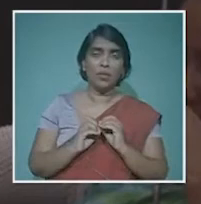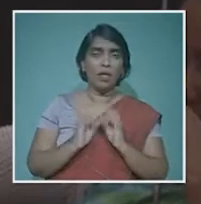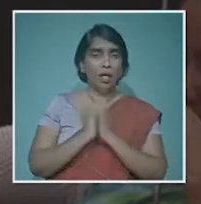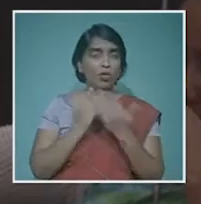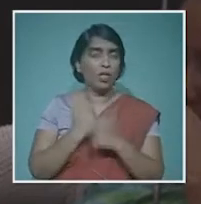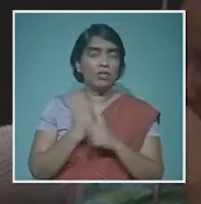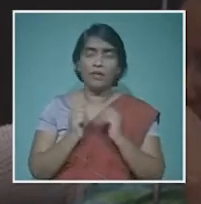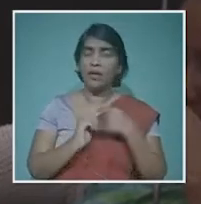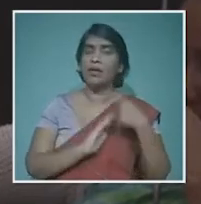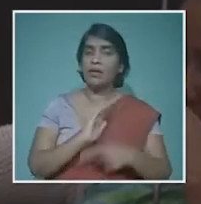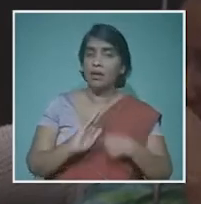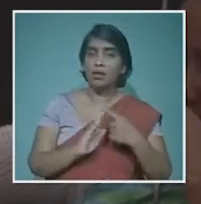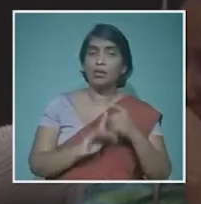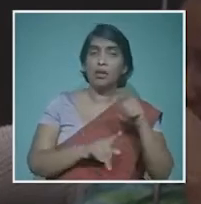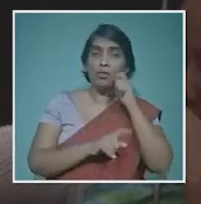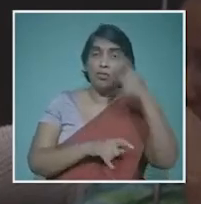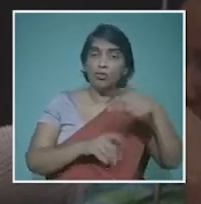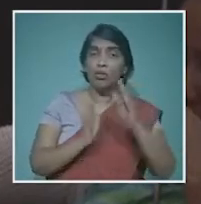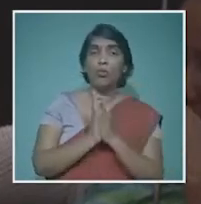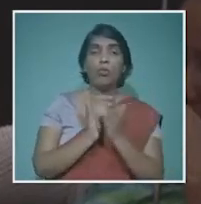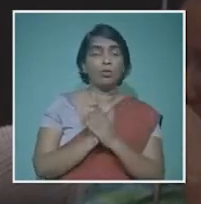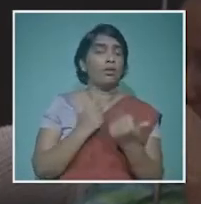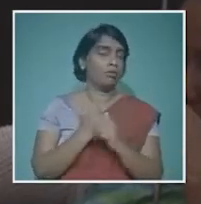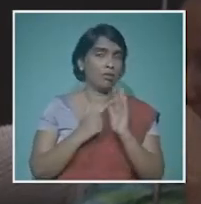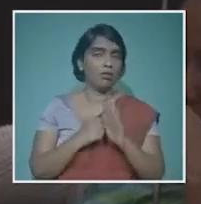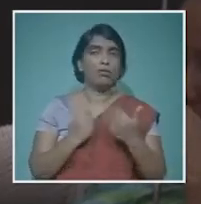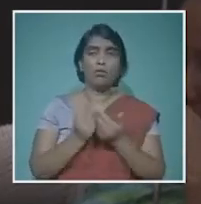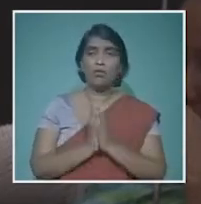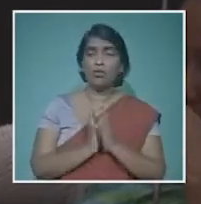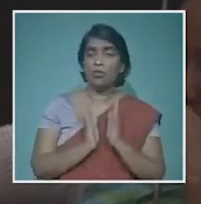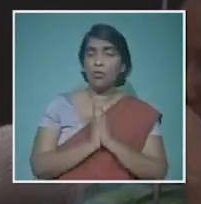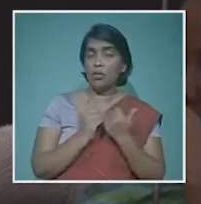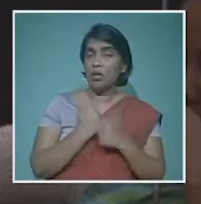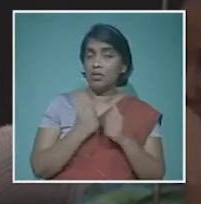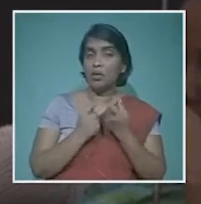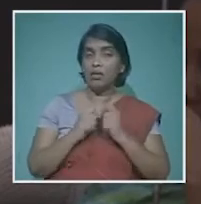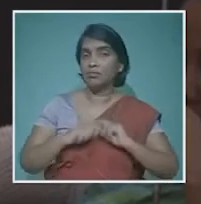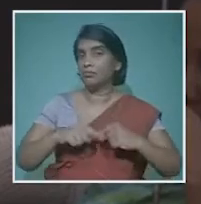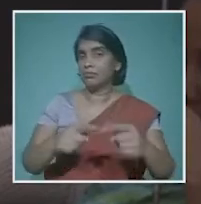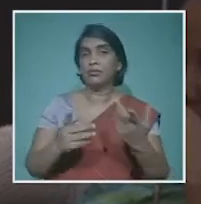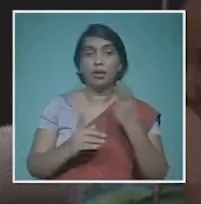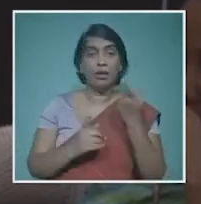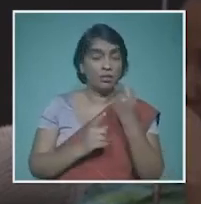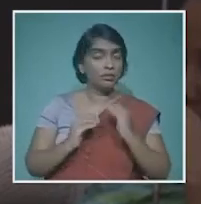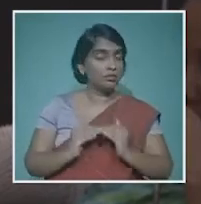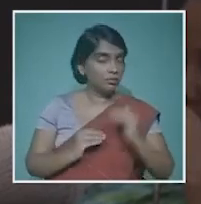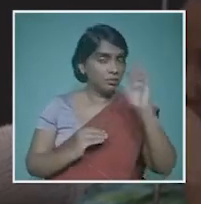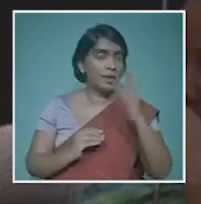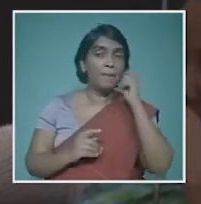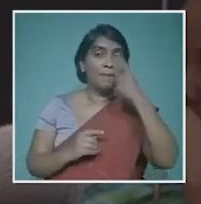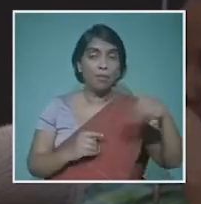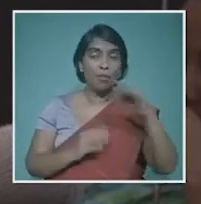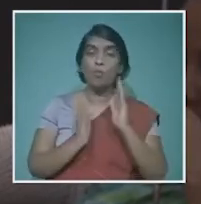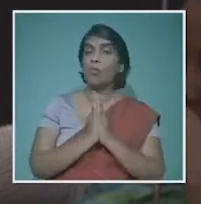නැහැ රටේ මහජනයාගේ පොත හදන්න තියෙනවා තමන්ගේ පොත හදාගෙන ආර්ථිකය ගෙනියන්න බෑ ආර්ථිකය ගෙනියන්න